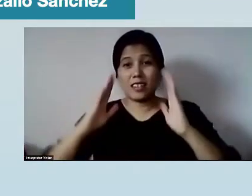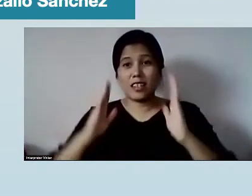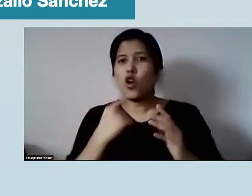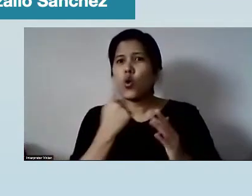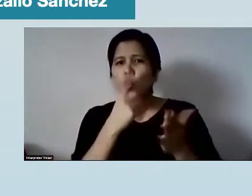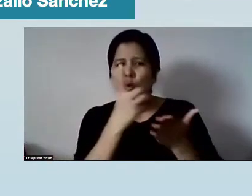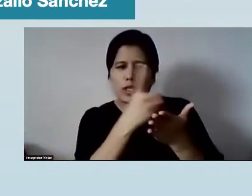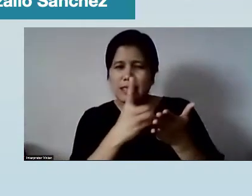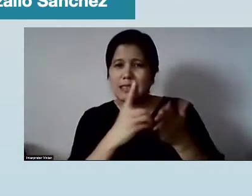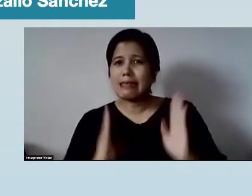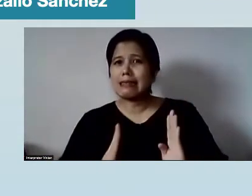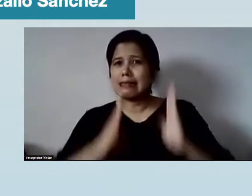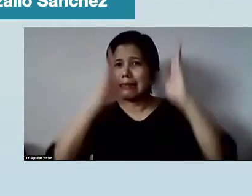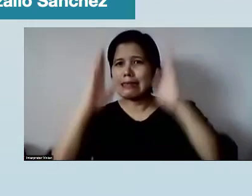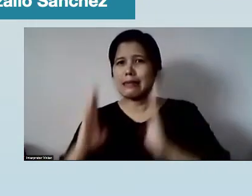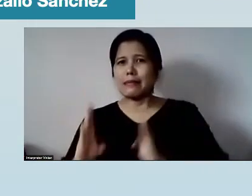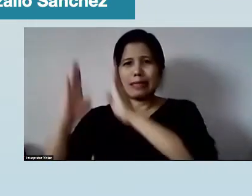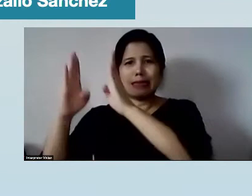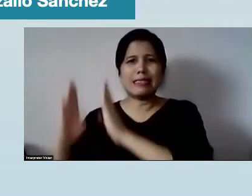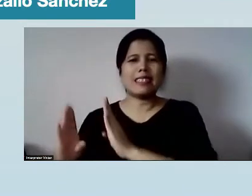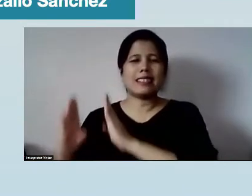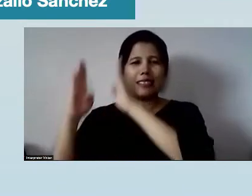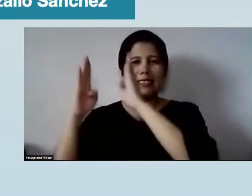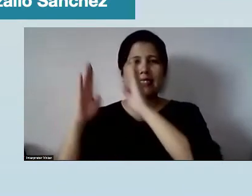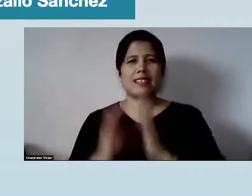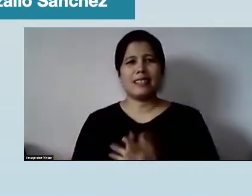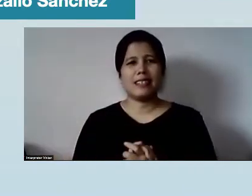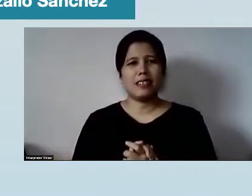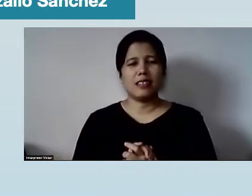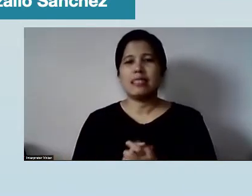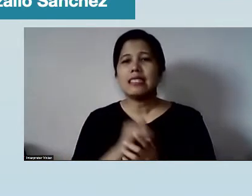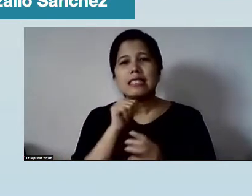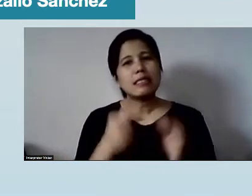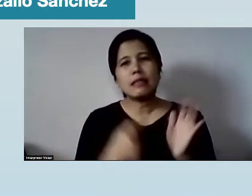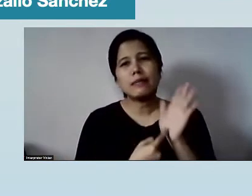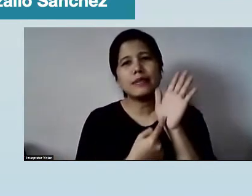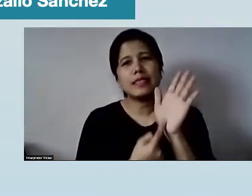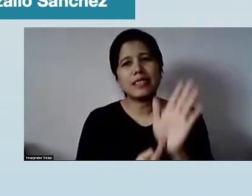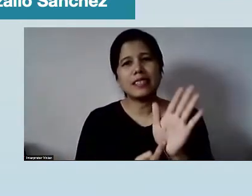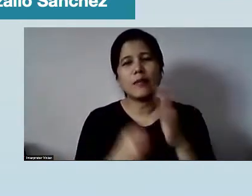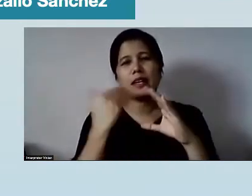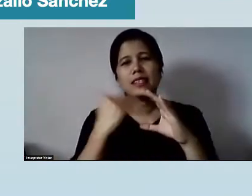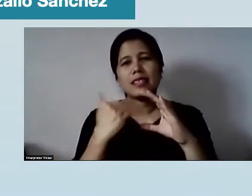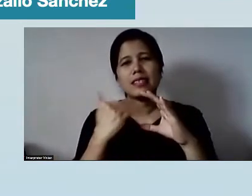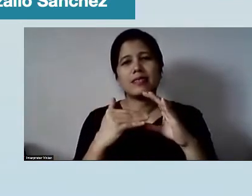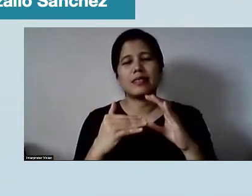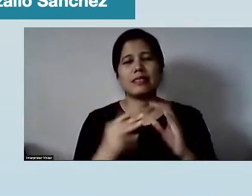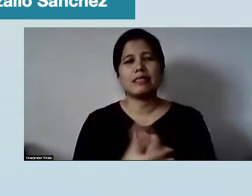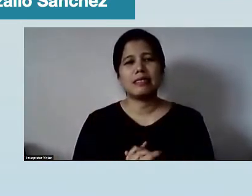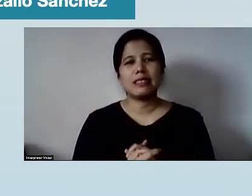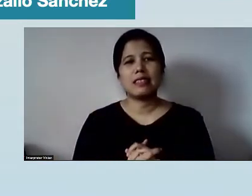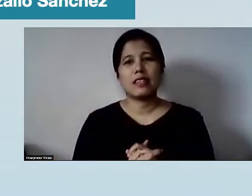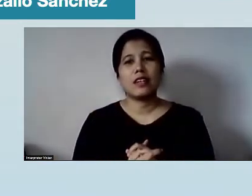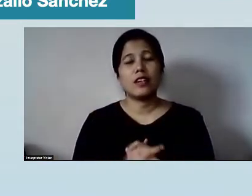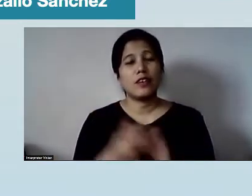building na hindi po pinakita doon yung mga accessibility features. And the